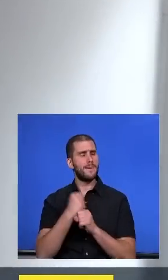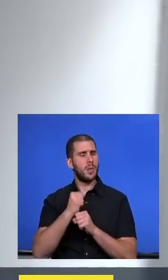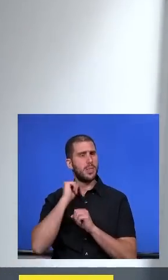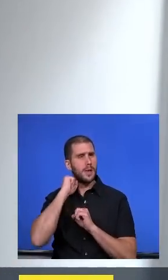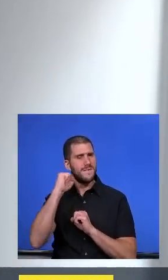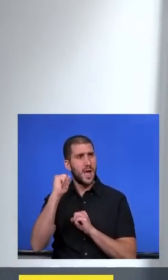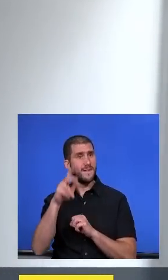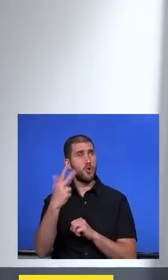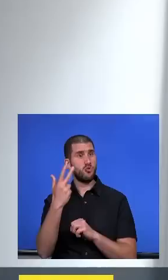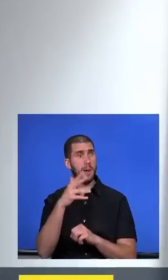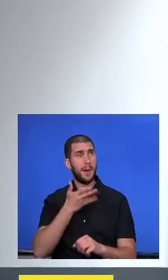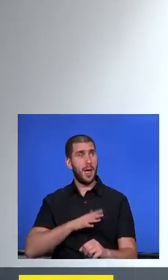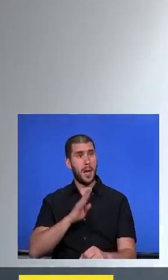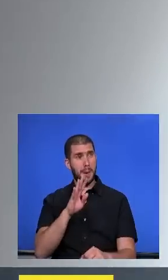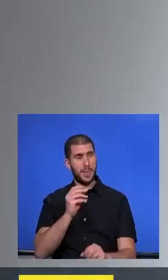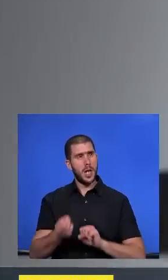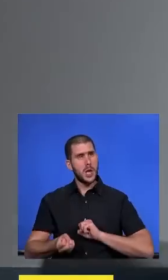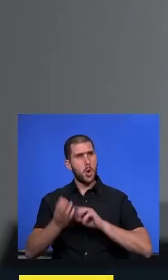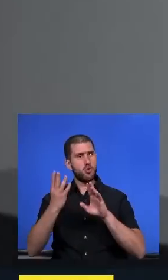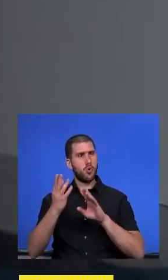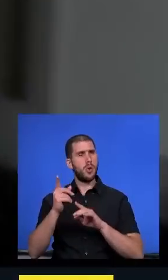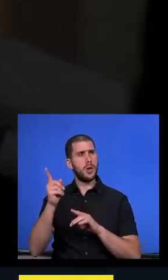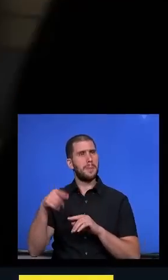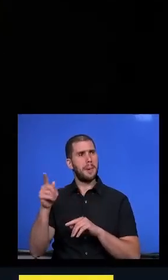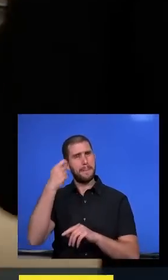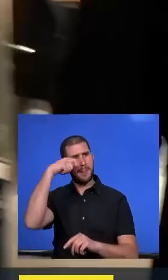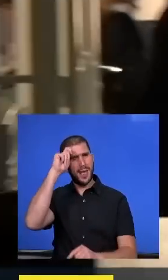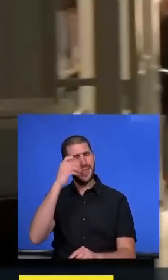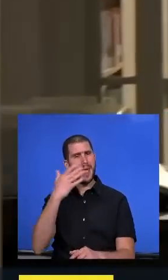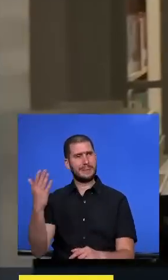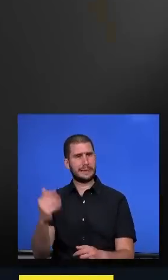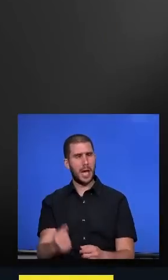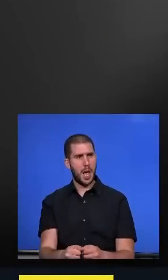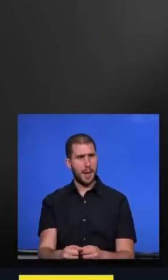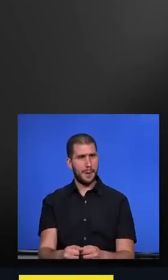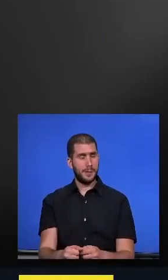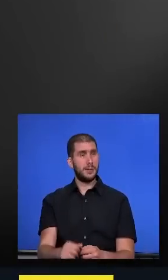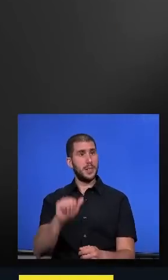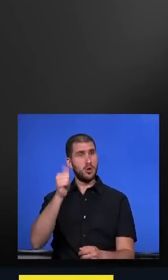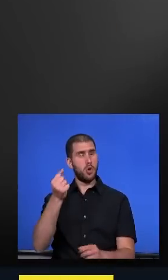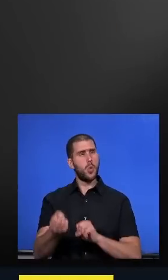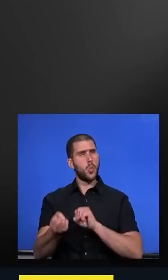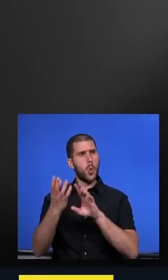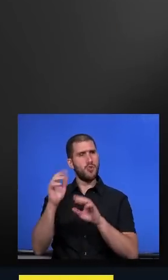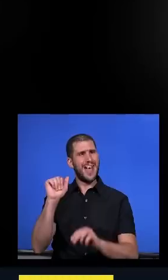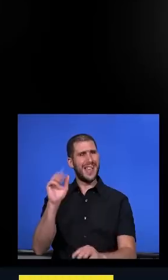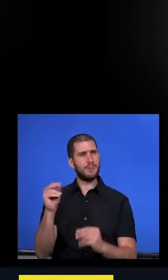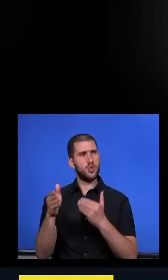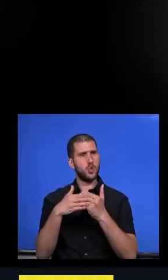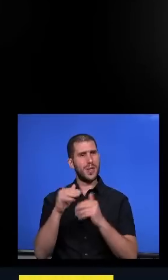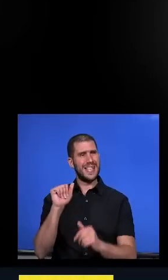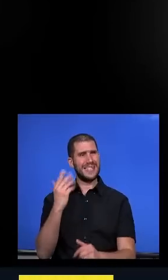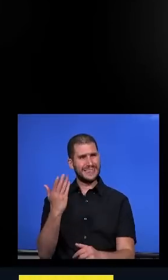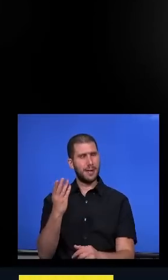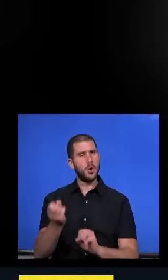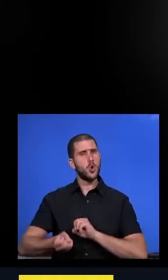ושלושה מתוך ארבעת בניה מגורשים בטרנספורטים שיוצאים מברלין למזרח. ראשון גורש אריך עם אשתו אילזה,